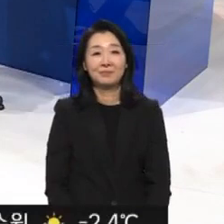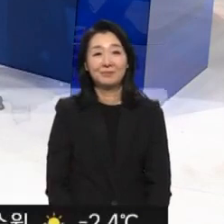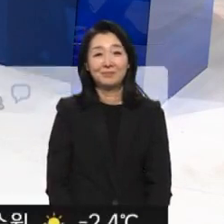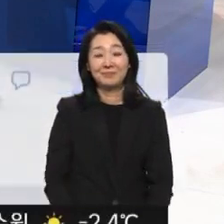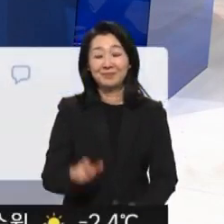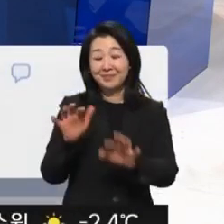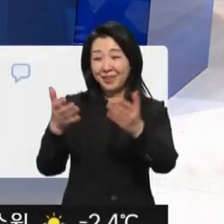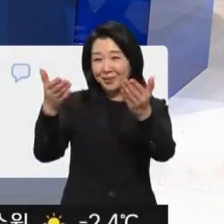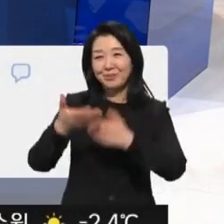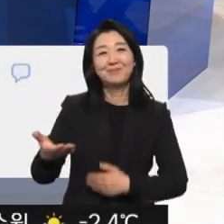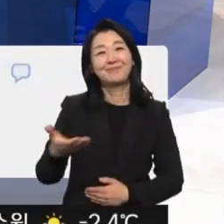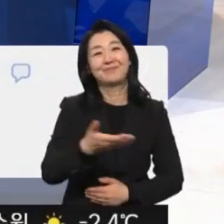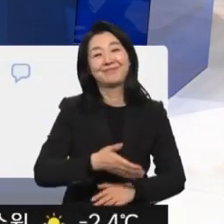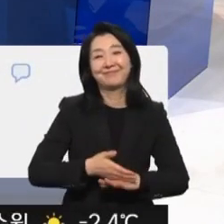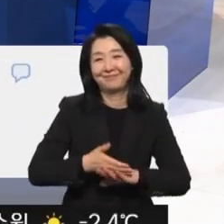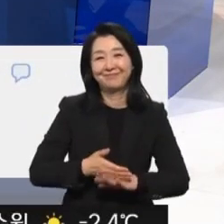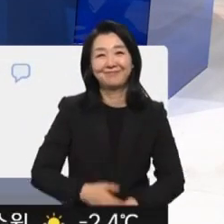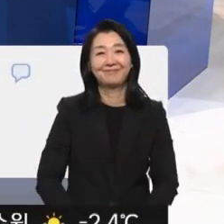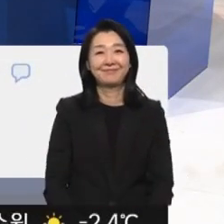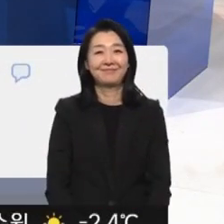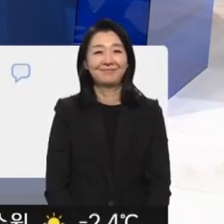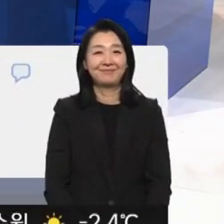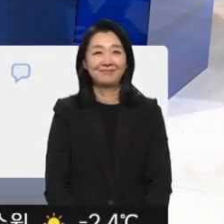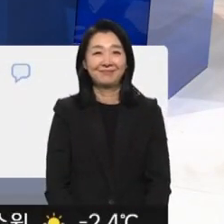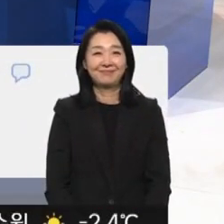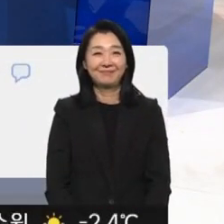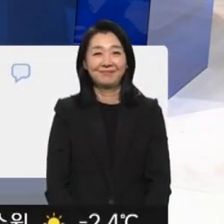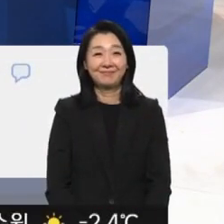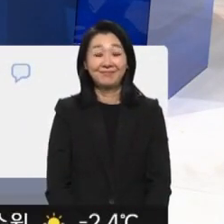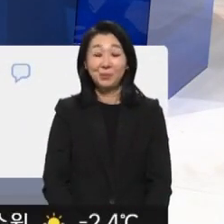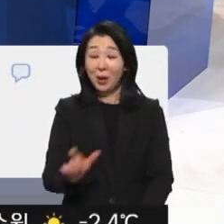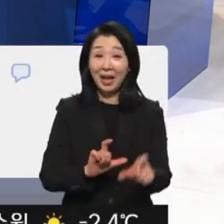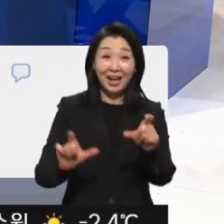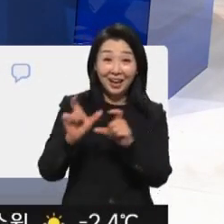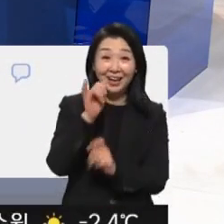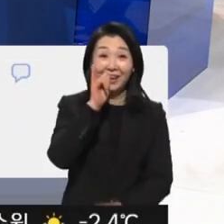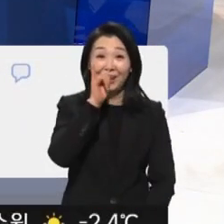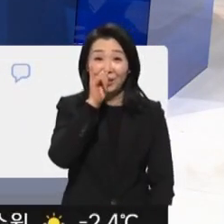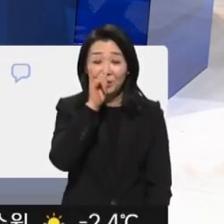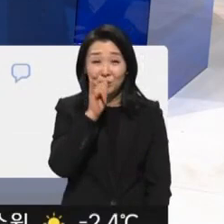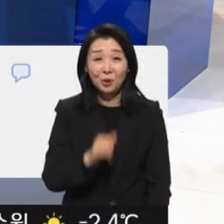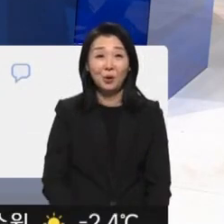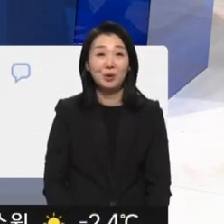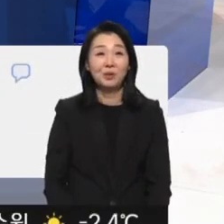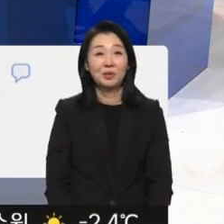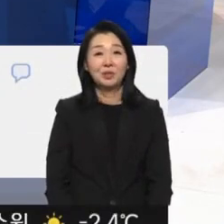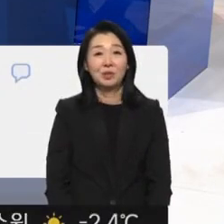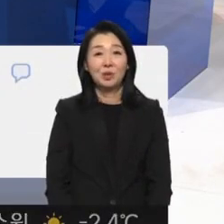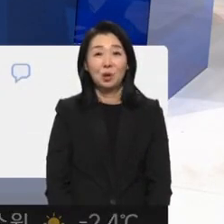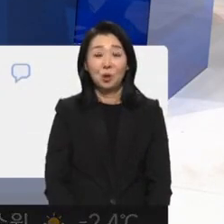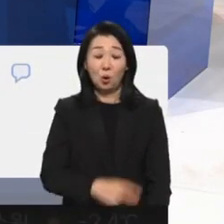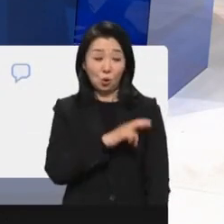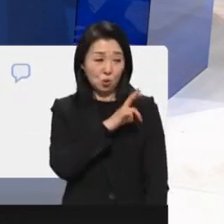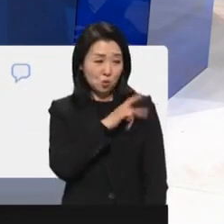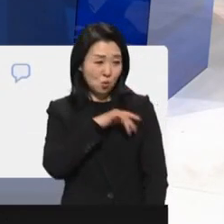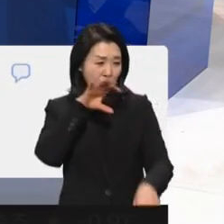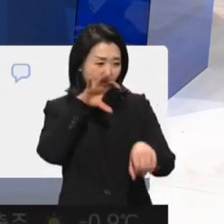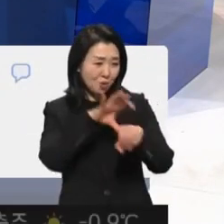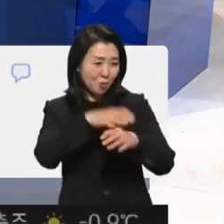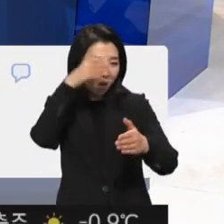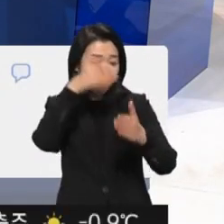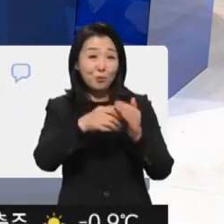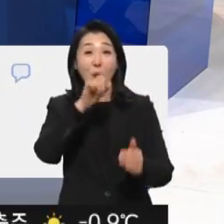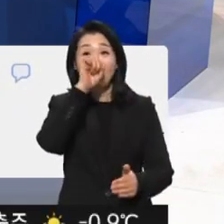댓글 적어주신 정의원분들 고맙습니다. 네, 그리고 또 하나 더 있는데요. 솔매님, 노웅래 체포동의안 부결